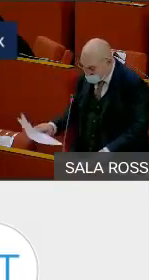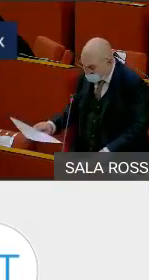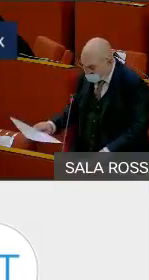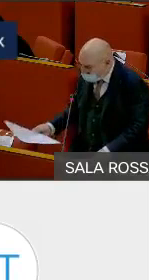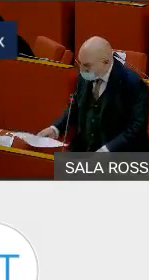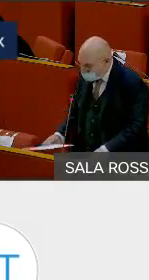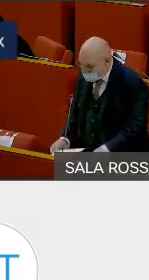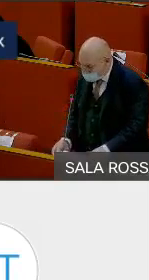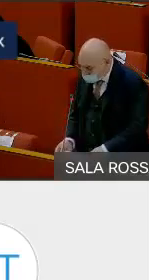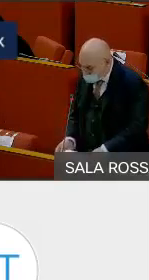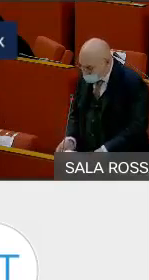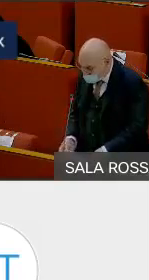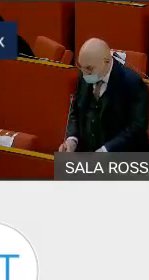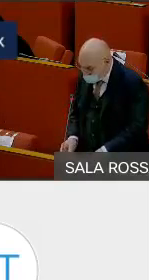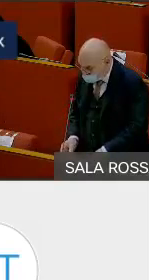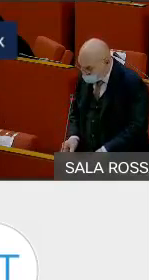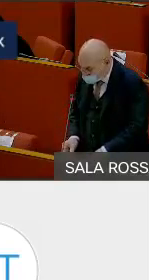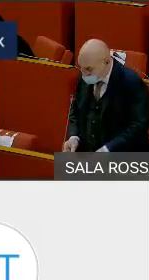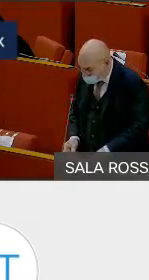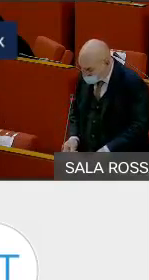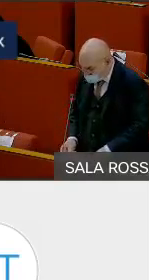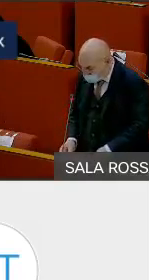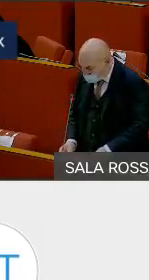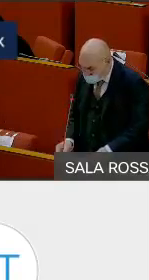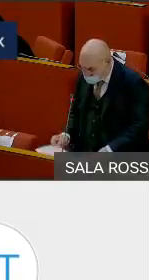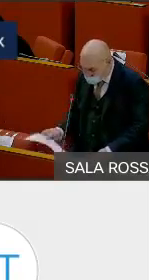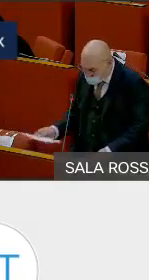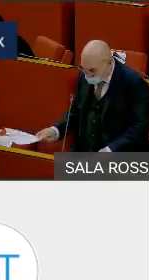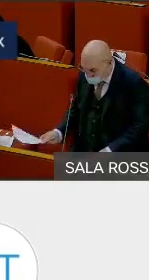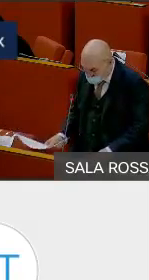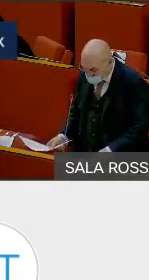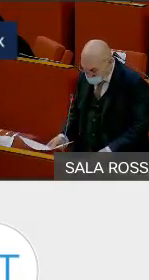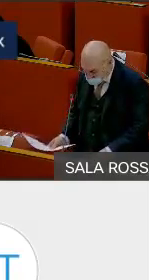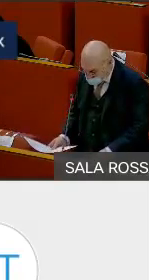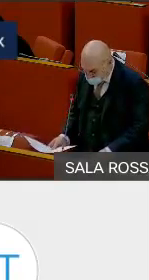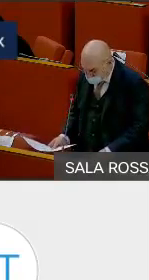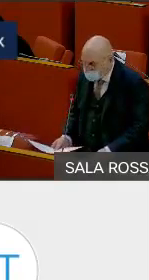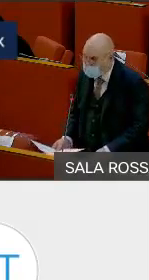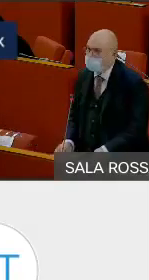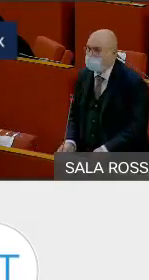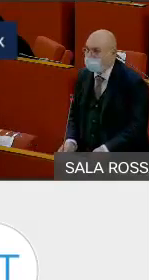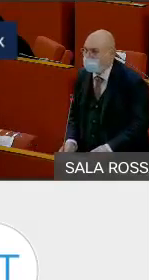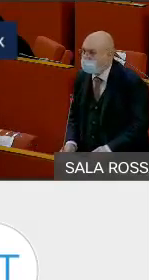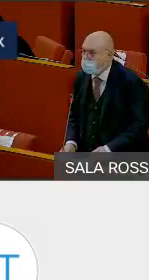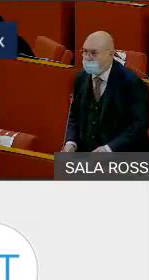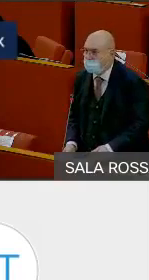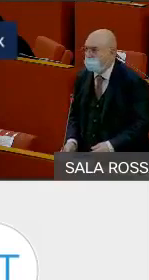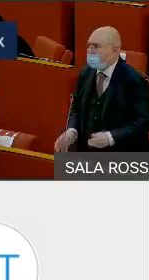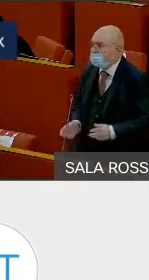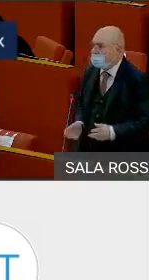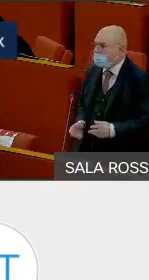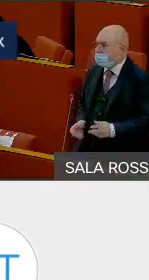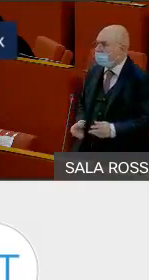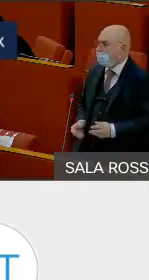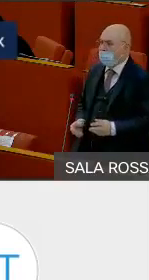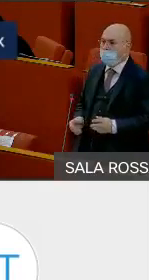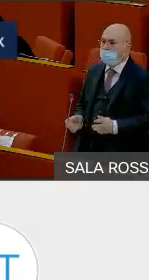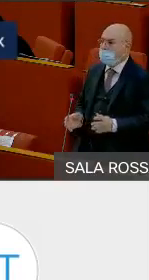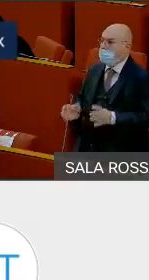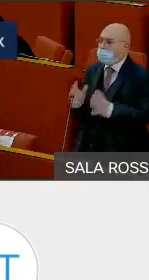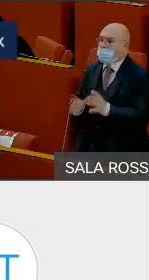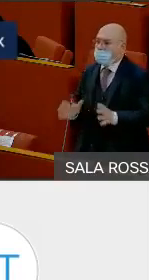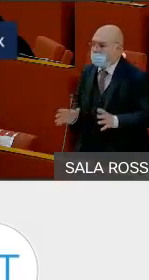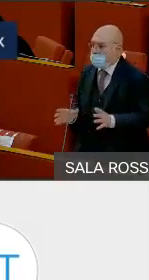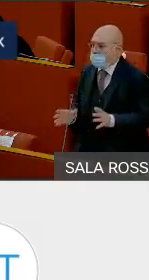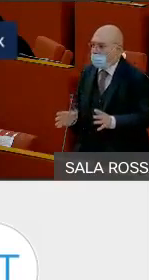dico poi il 22 e il 21 delle cassate però per essere chiari è evidente che